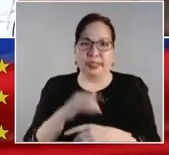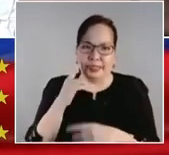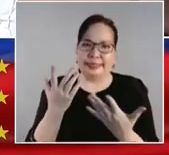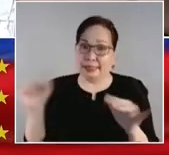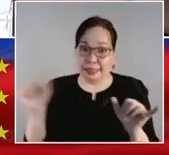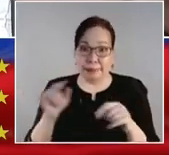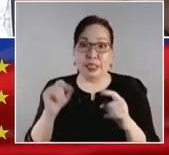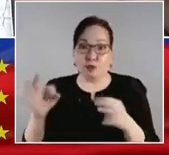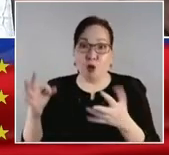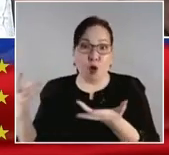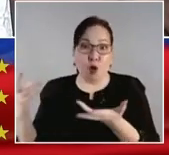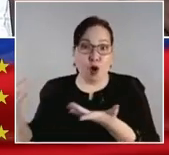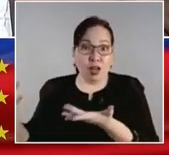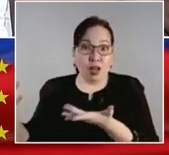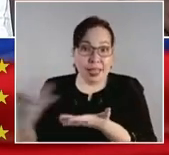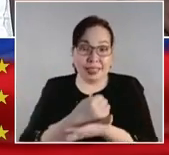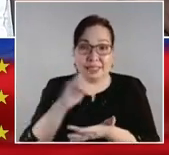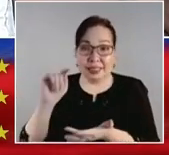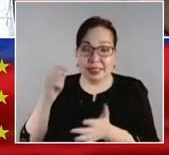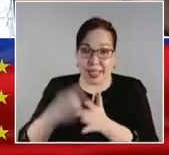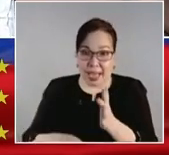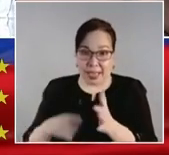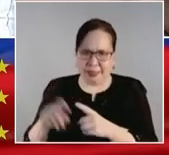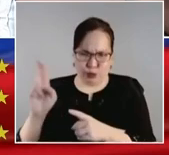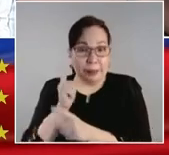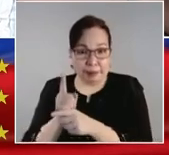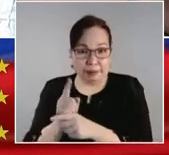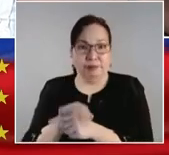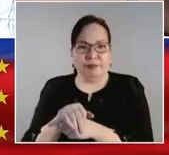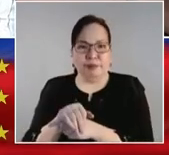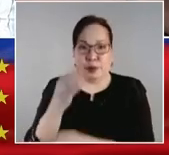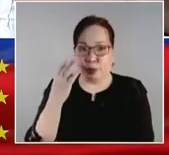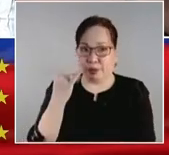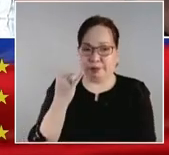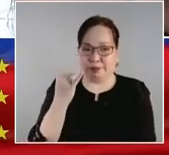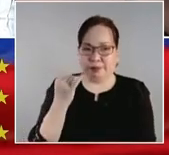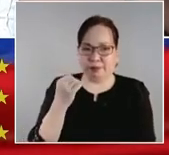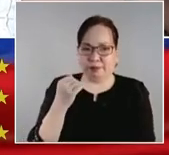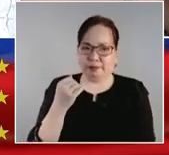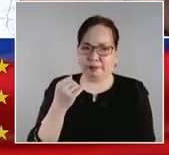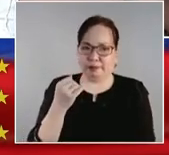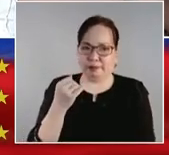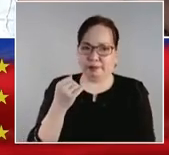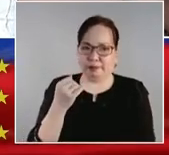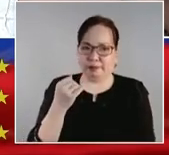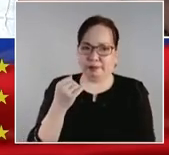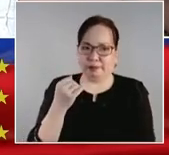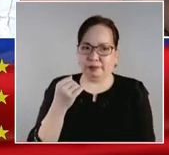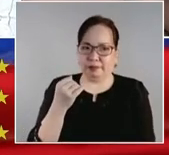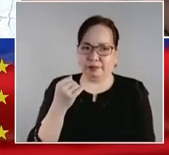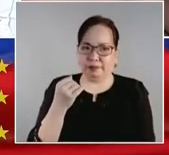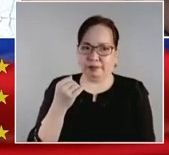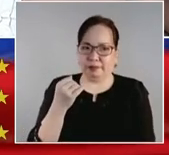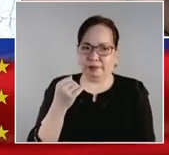wisely. Mm. Sapagkat alam niyo po, mahirap ang situation ngayon, ano? With this